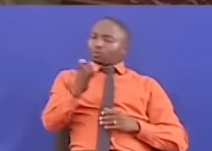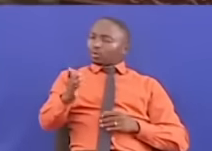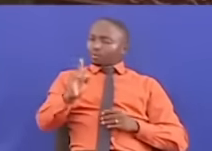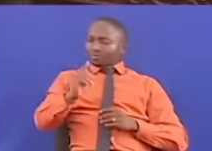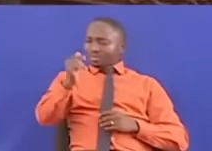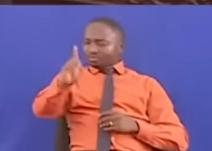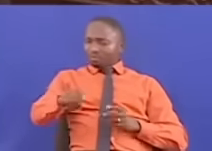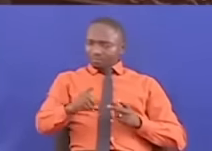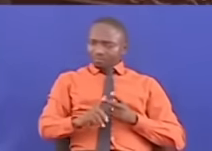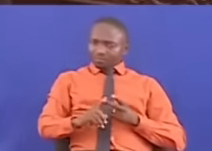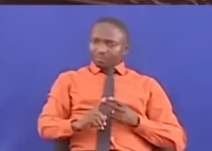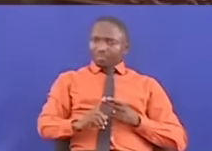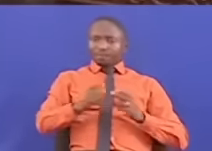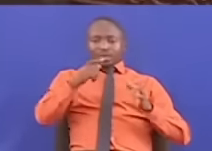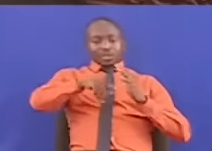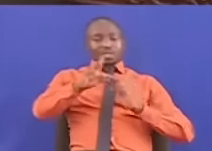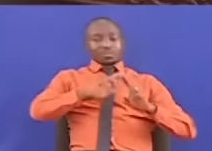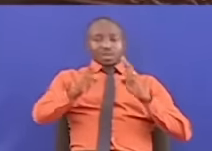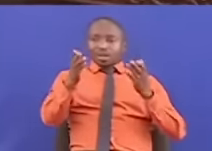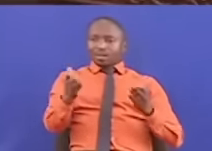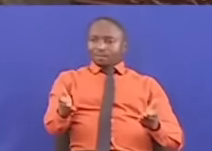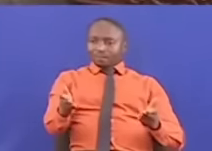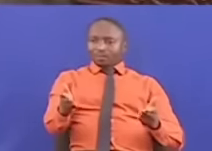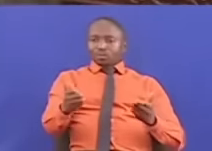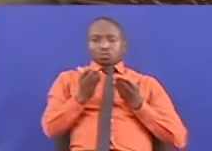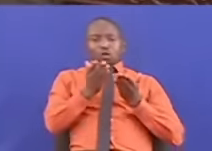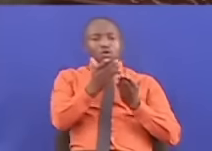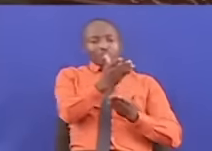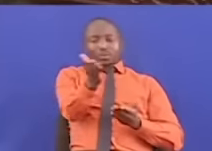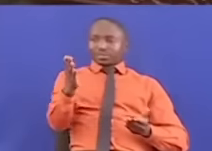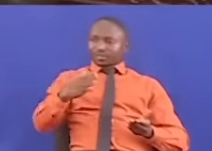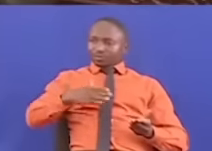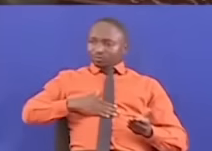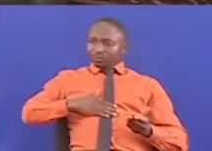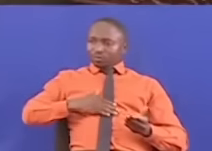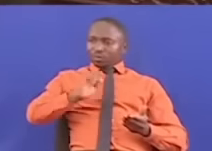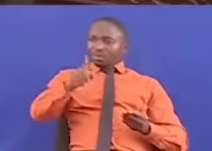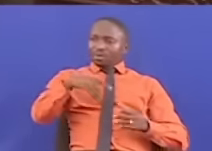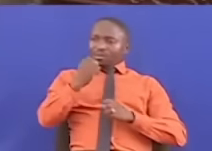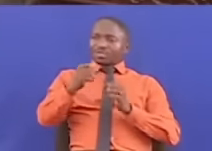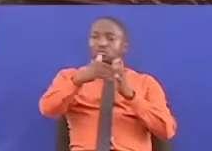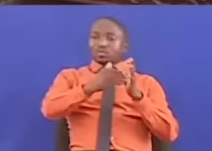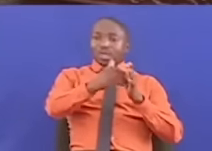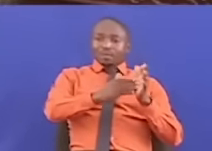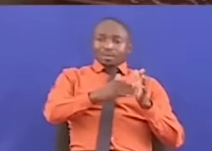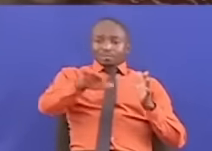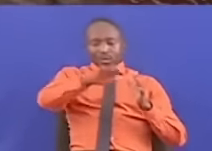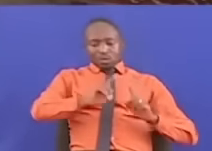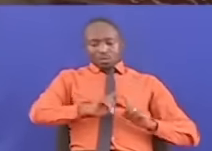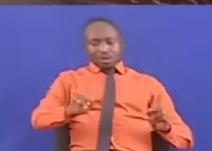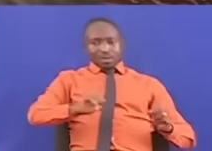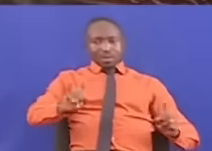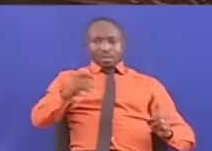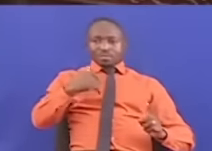meshi mwy katika madala huu tuta wenet wali fanya emba katika maeneo mbali mbali na mimi